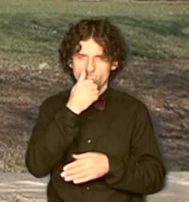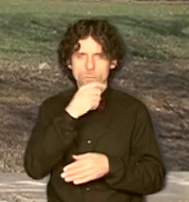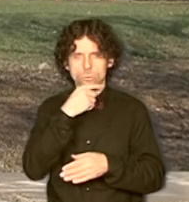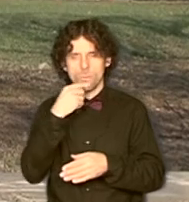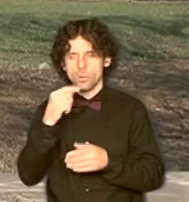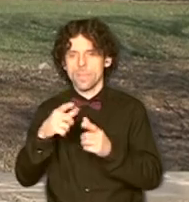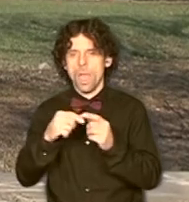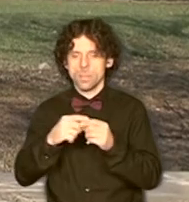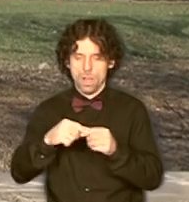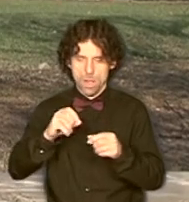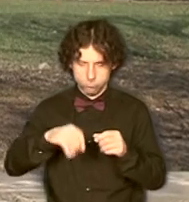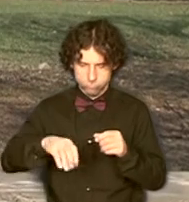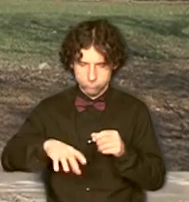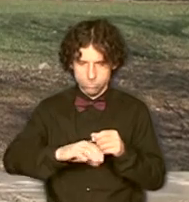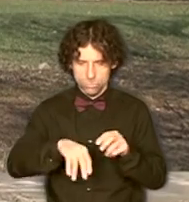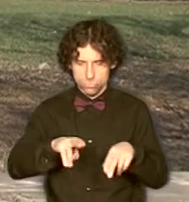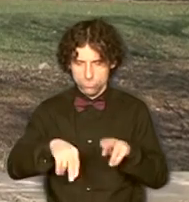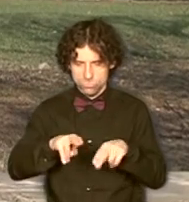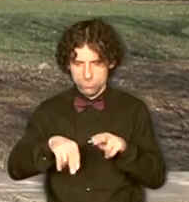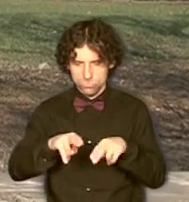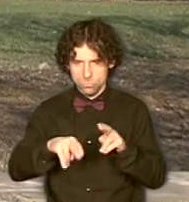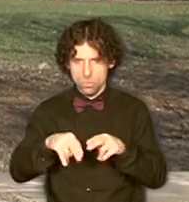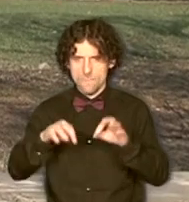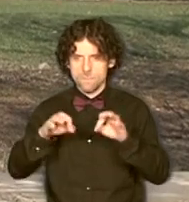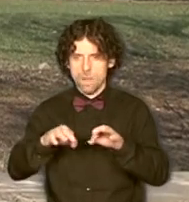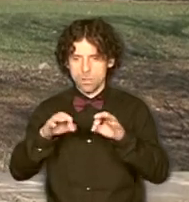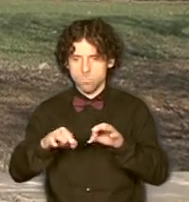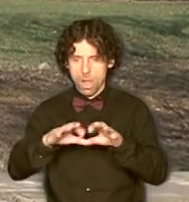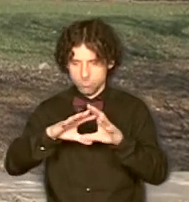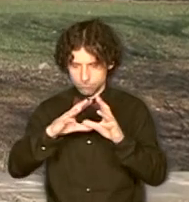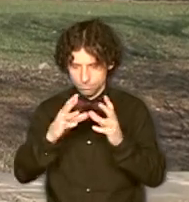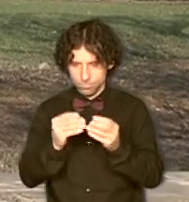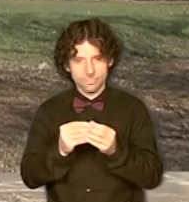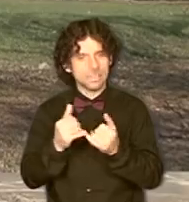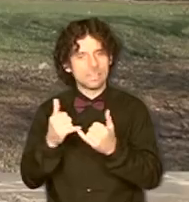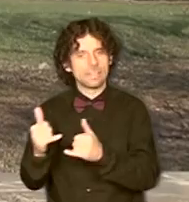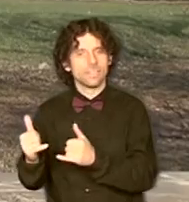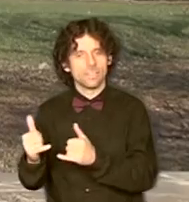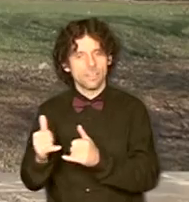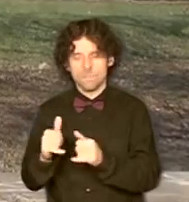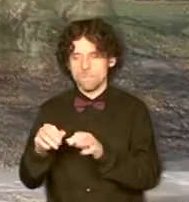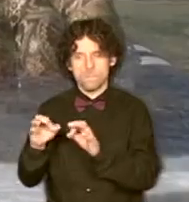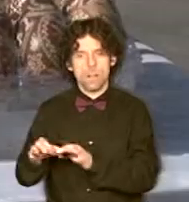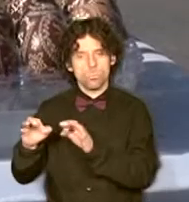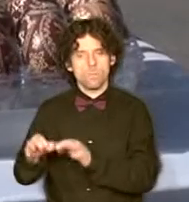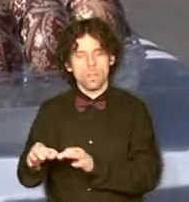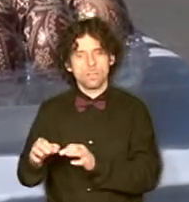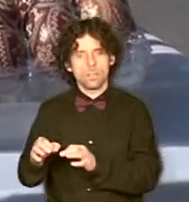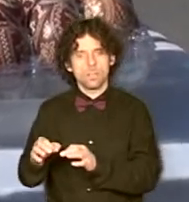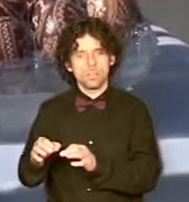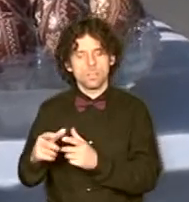wyciągamy i teraz tak. Można na przykład zastosować metodę batikową. Kiedyś również tak robiono,